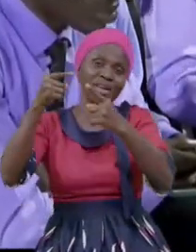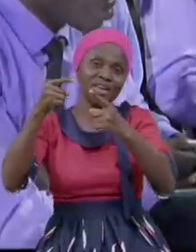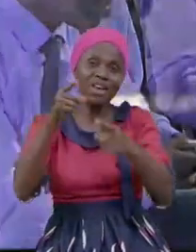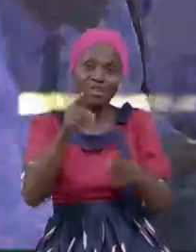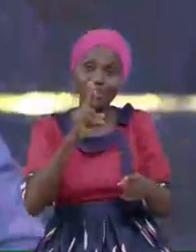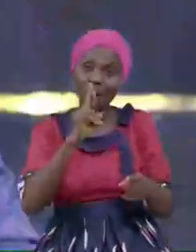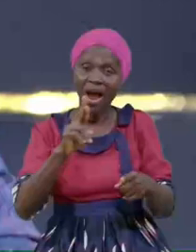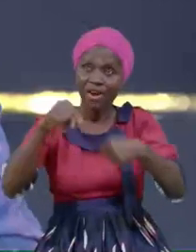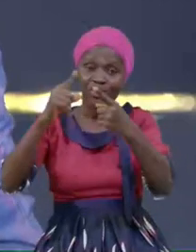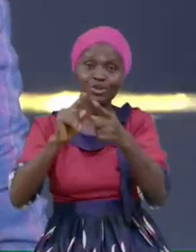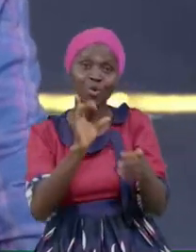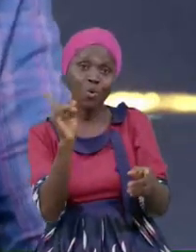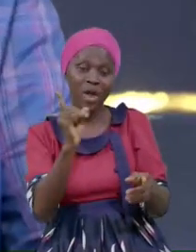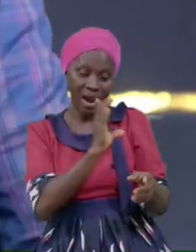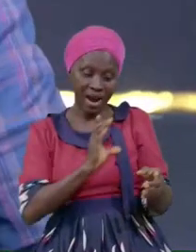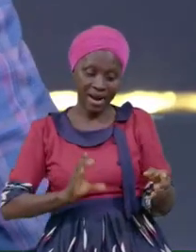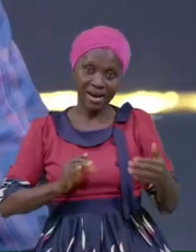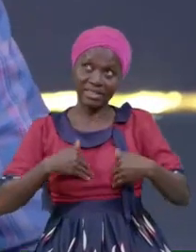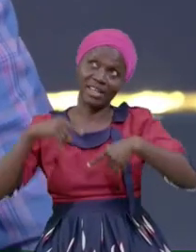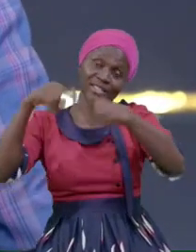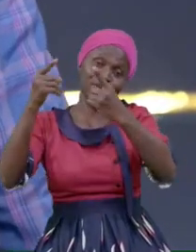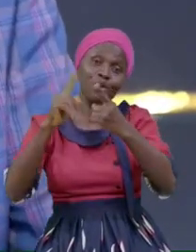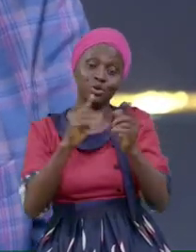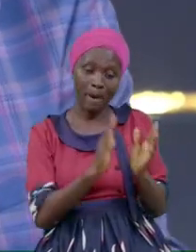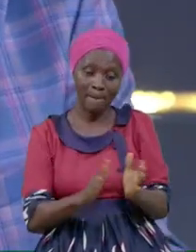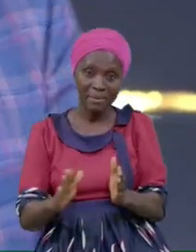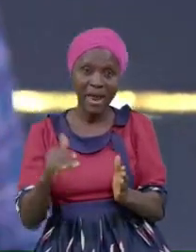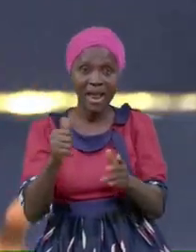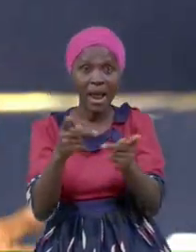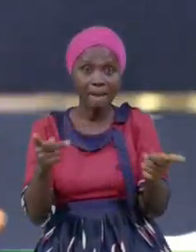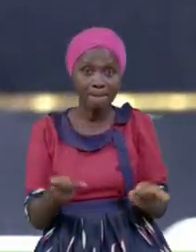veux aller là où Christ est allé pour nous préparer une place.